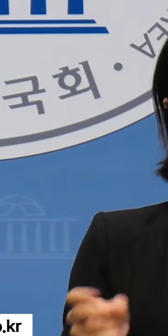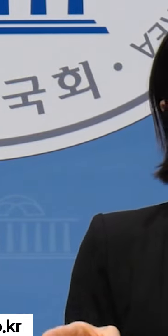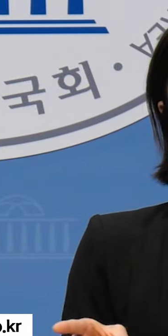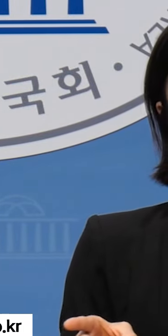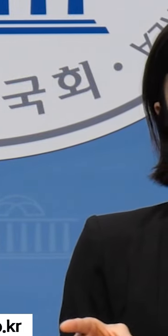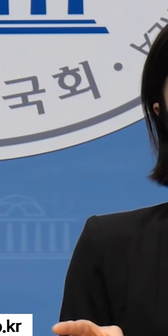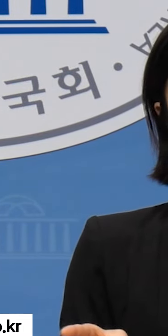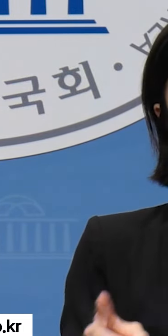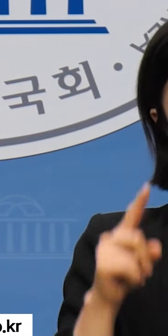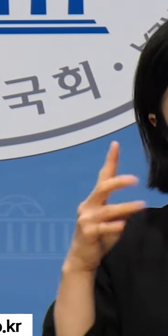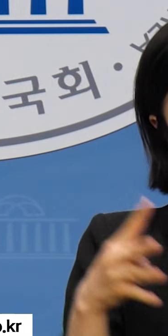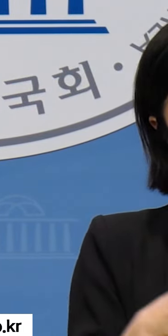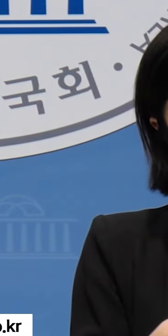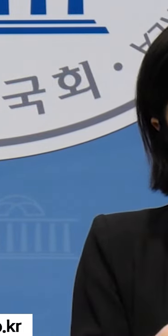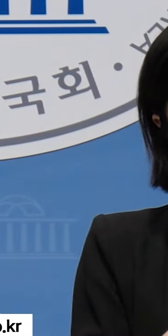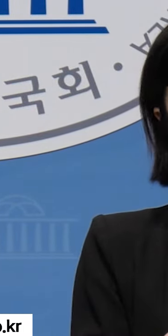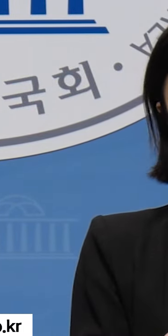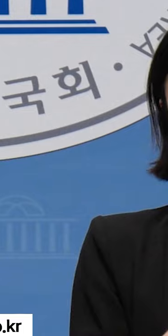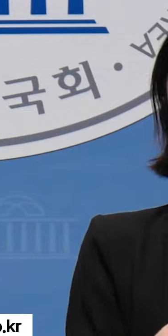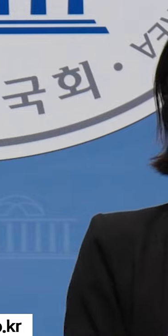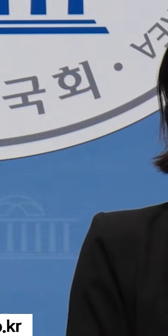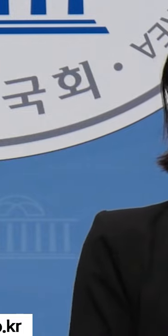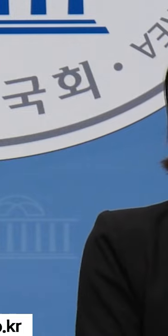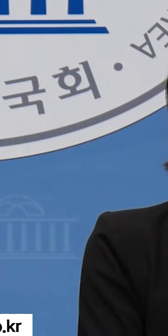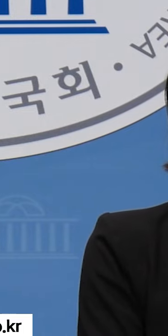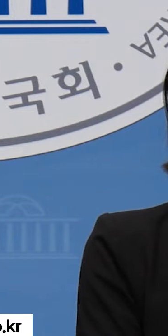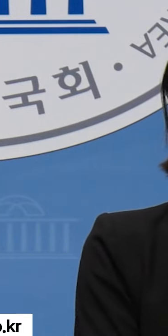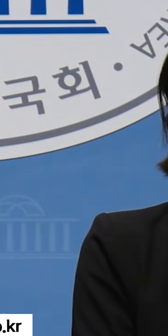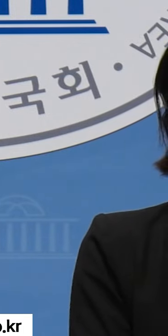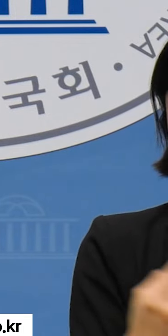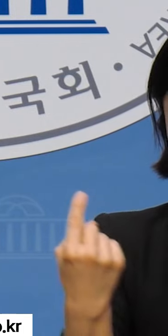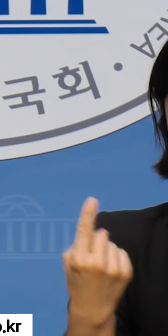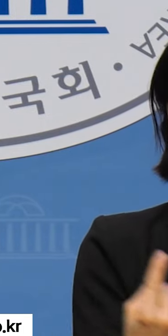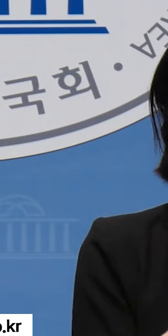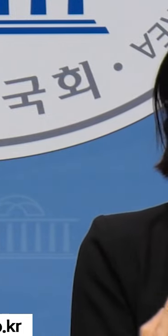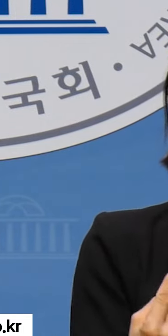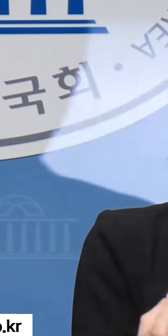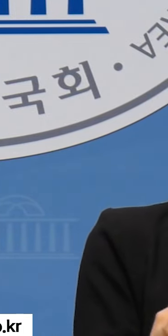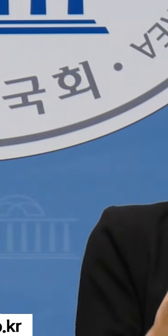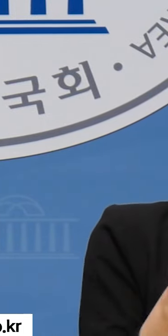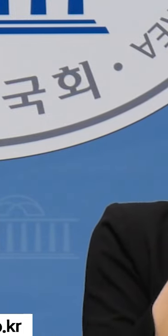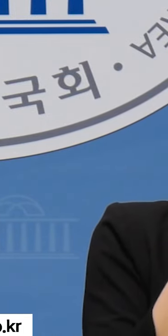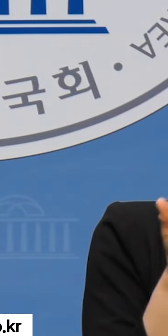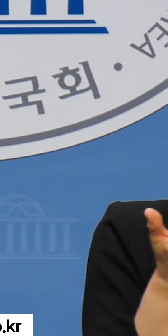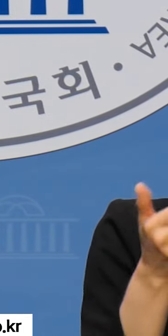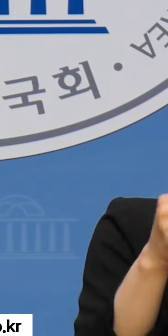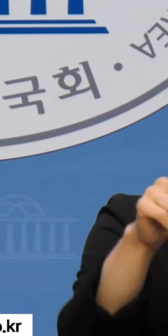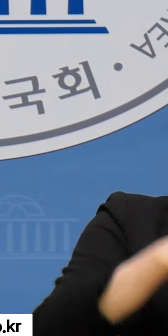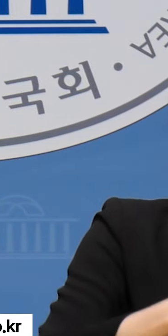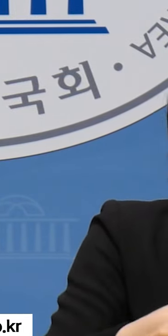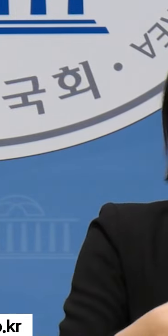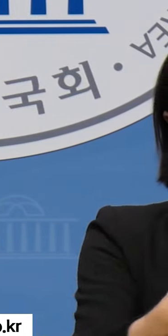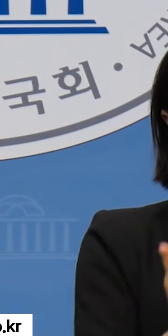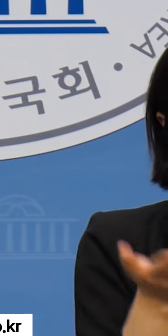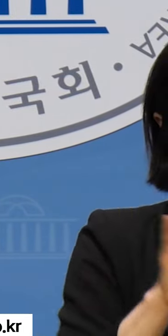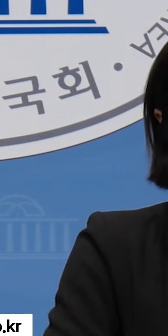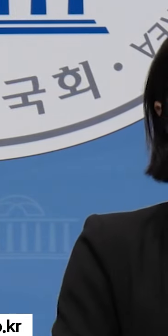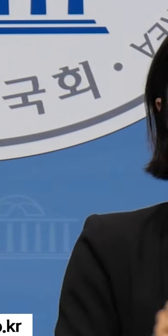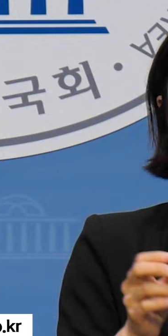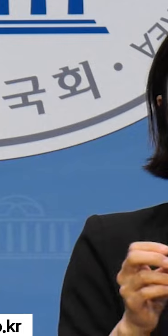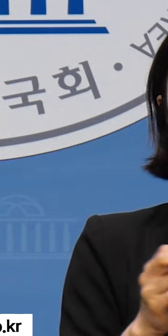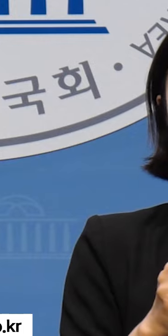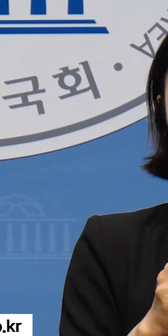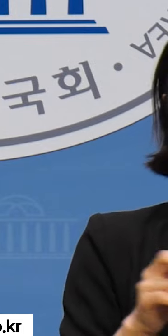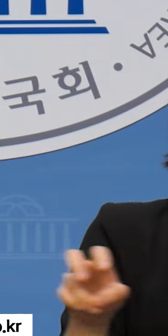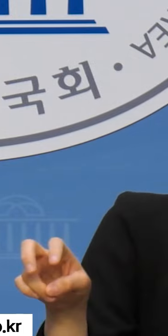참고인으로 불렀지만 정작 KBS 사장은 문자로 국회에 불참을 통보했습니다. 그때 민주당은